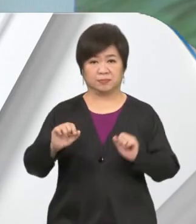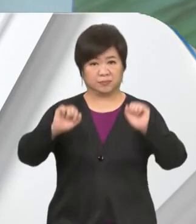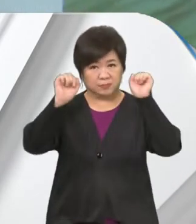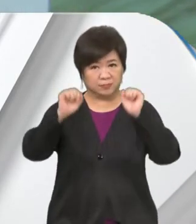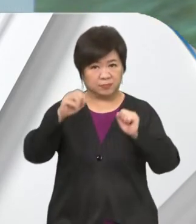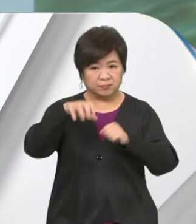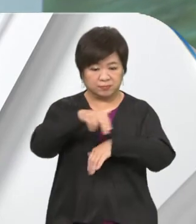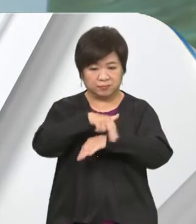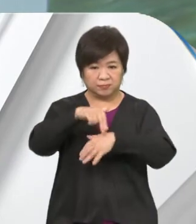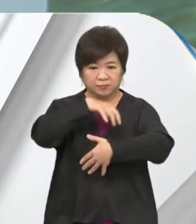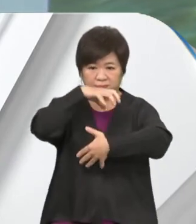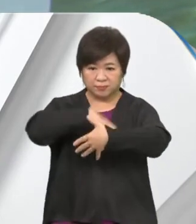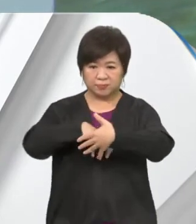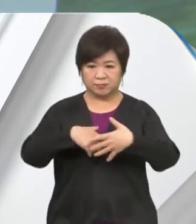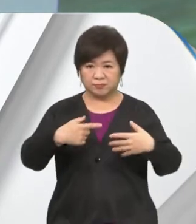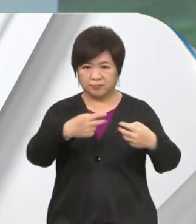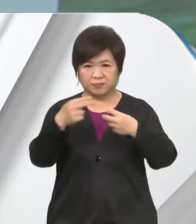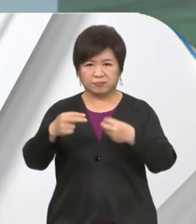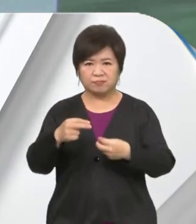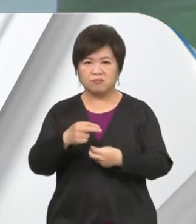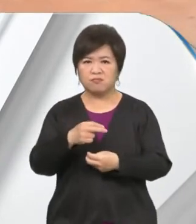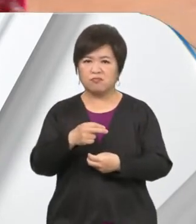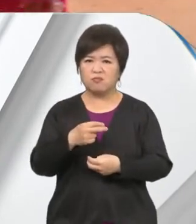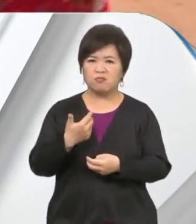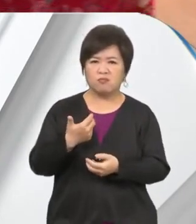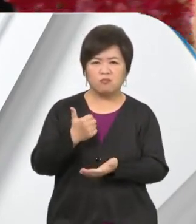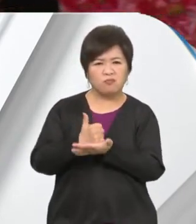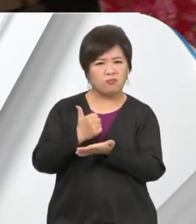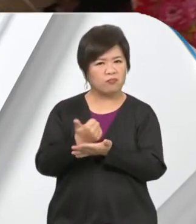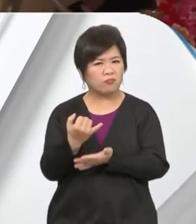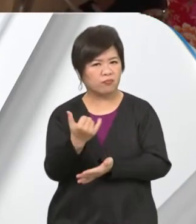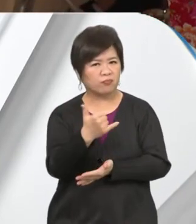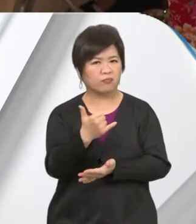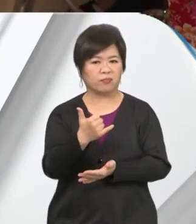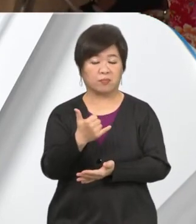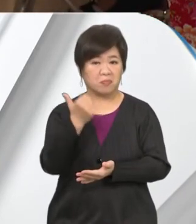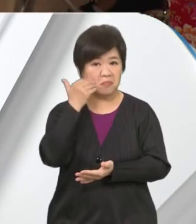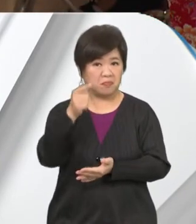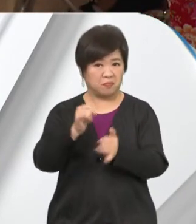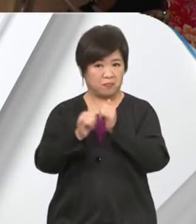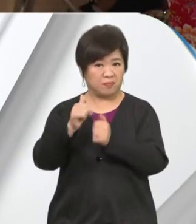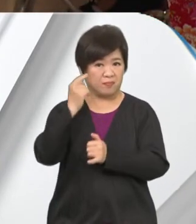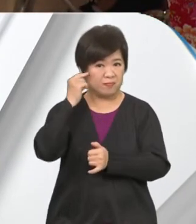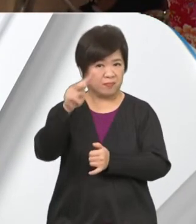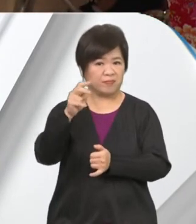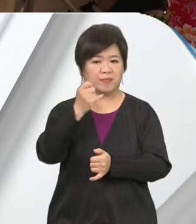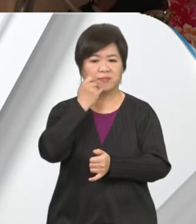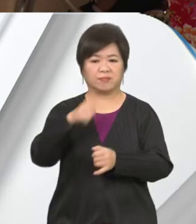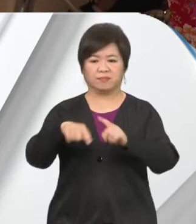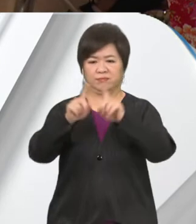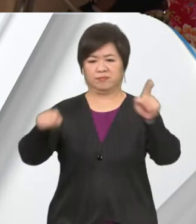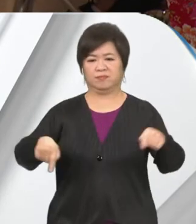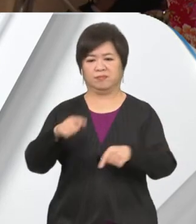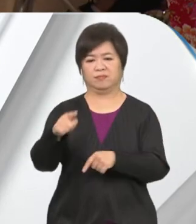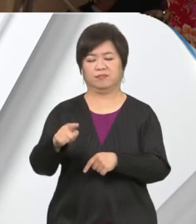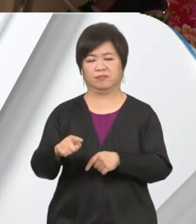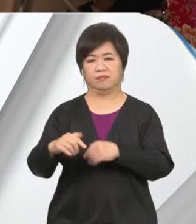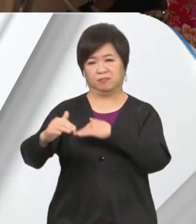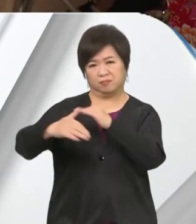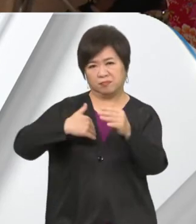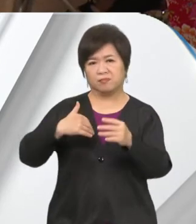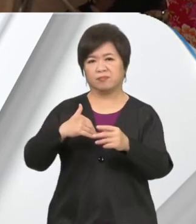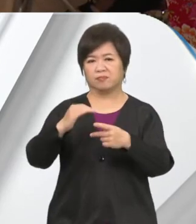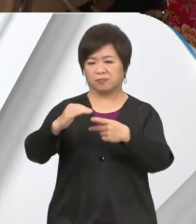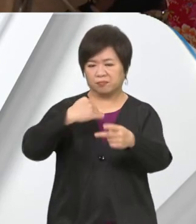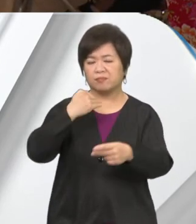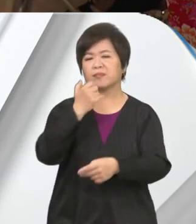开做基本韩国校友的设计部分，提供民众有建议，做得用书面传纸，然后寄到天子信箱本